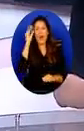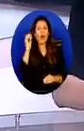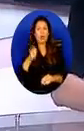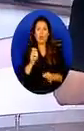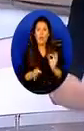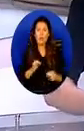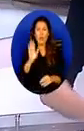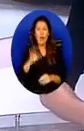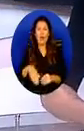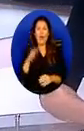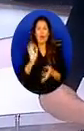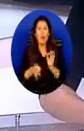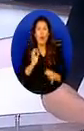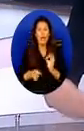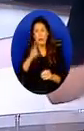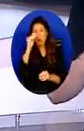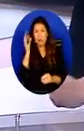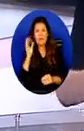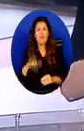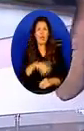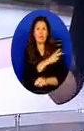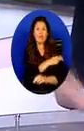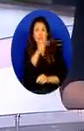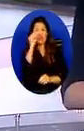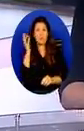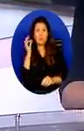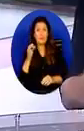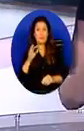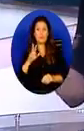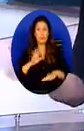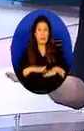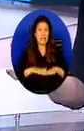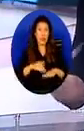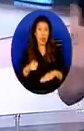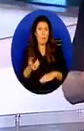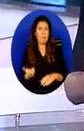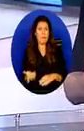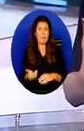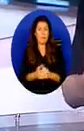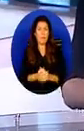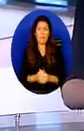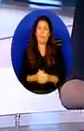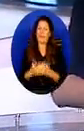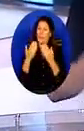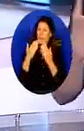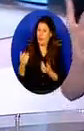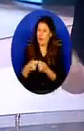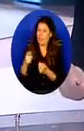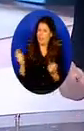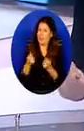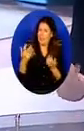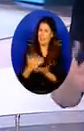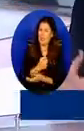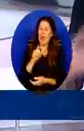פרקליטות ופרקליטים וגם שוטרות ושוטרים. שהתמחו, זה תחום ידע שהיא תודה לקרדיט על השדולות, אבל זה